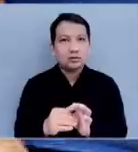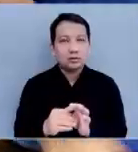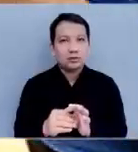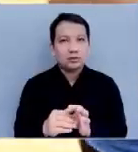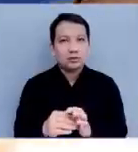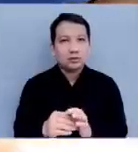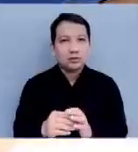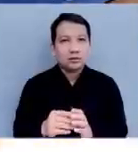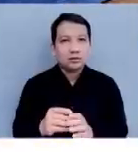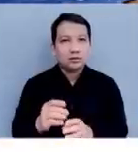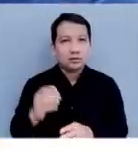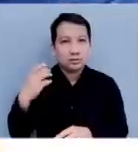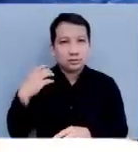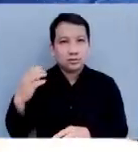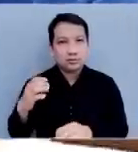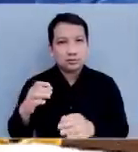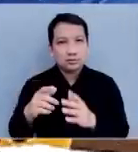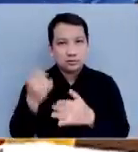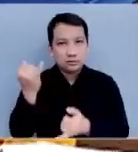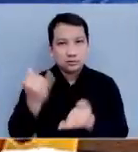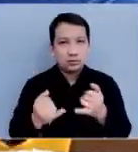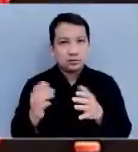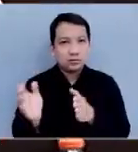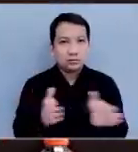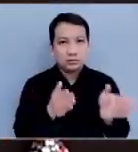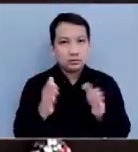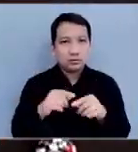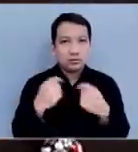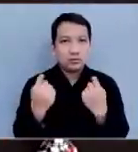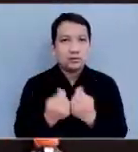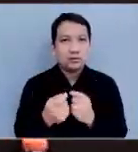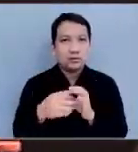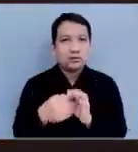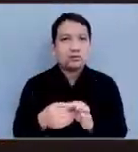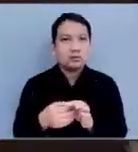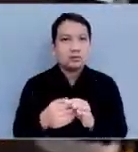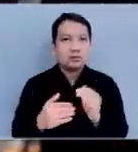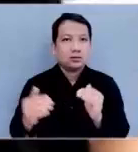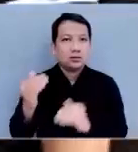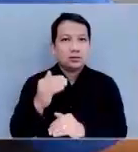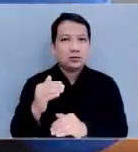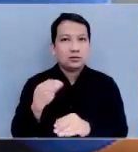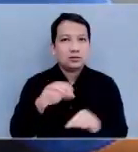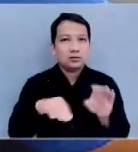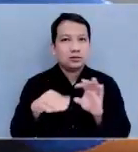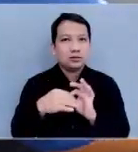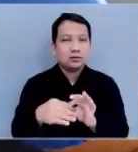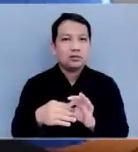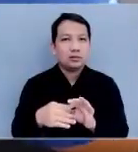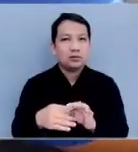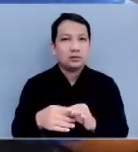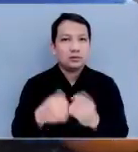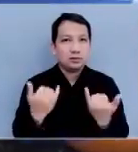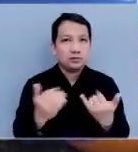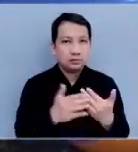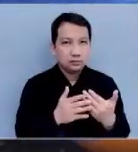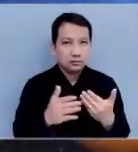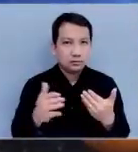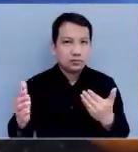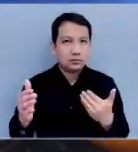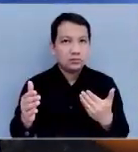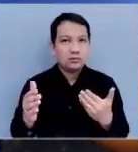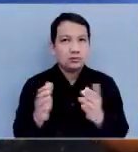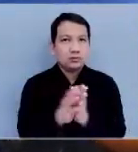Chot Reyes, huling stretch na raw ito ng preparasyon ng koponan para maiayos ang chemistry nila. From now till then,